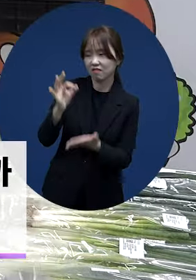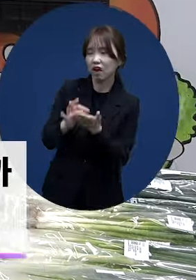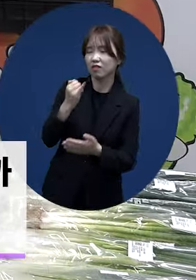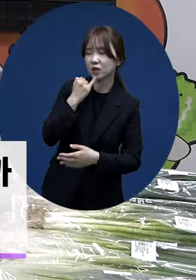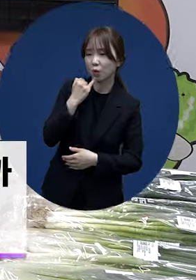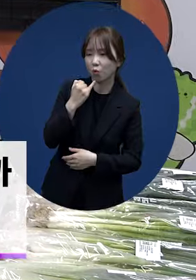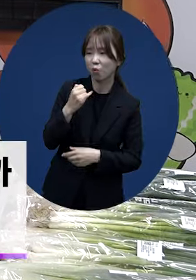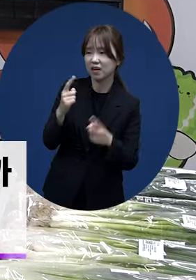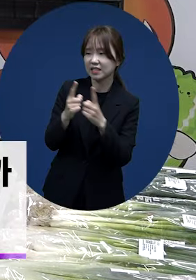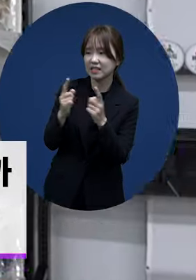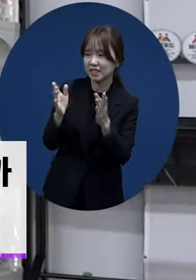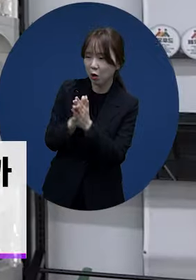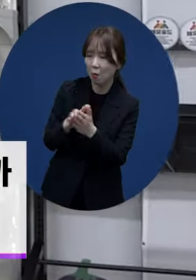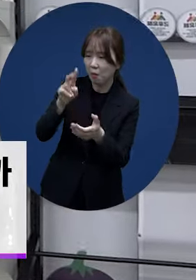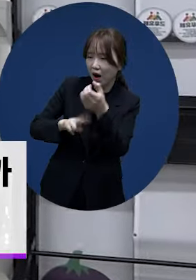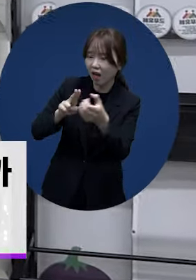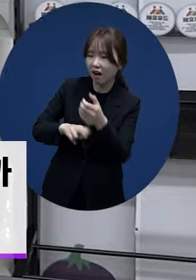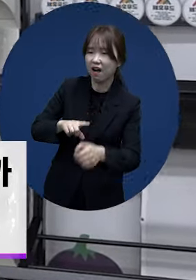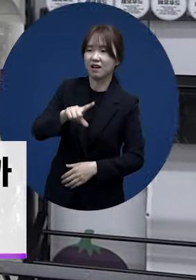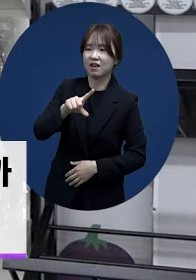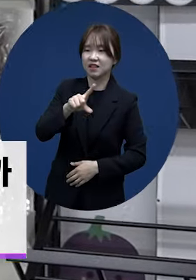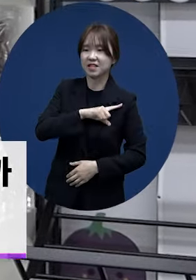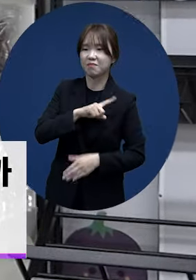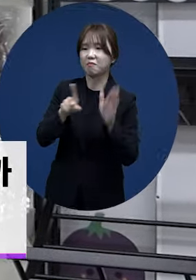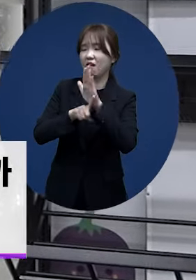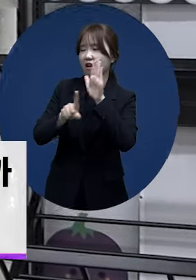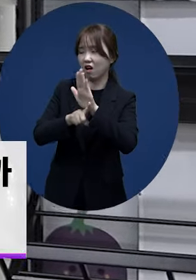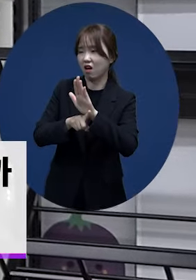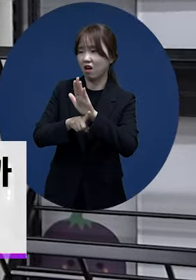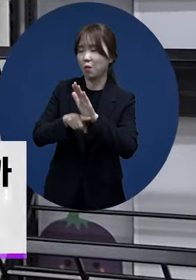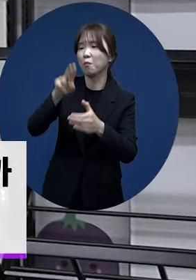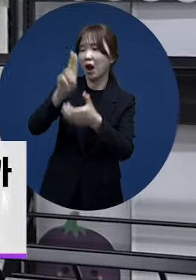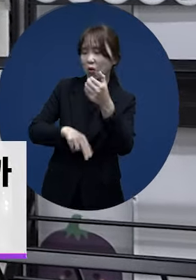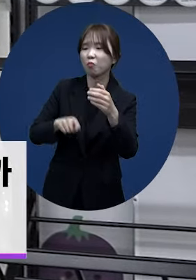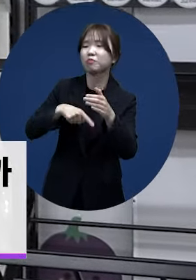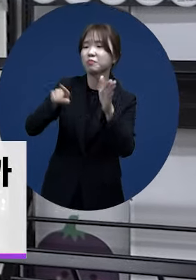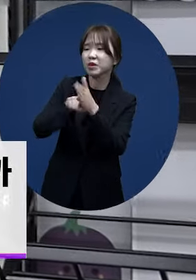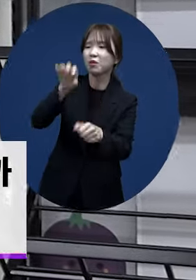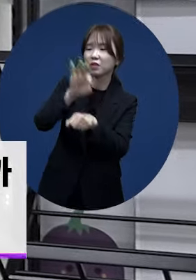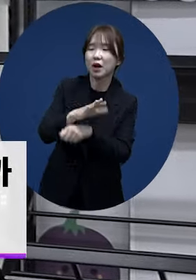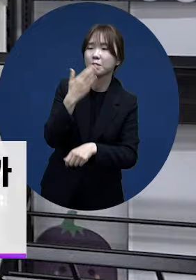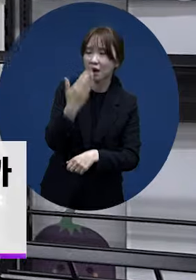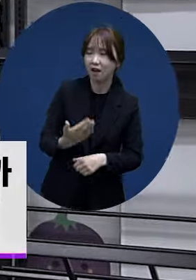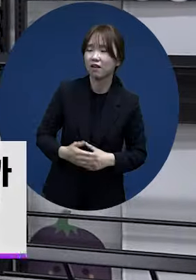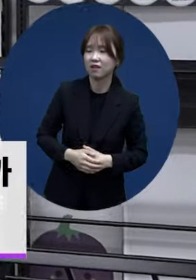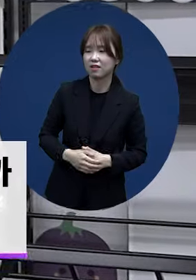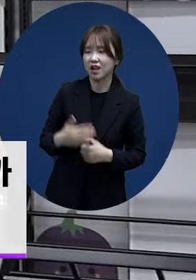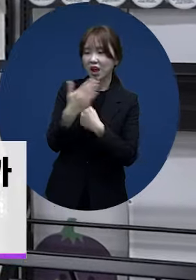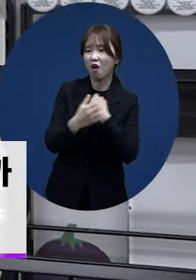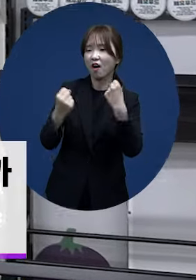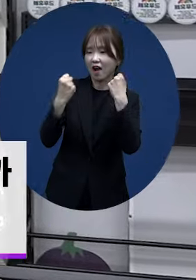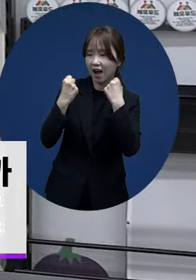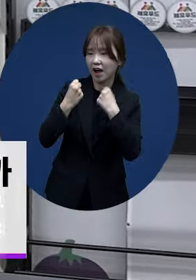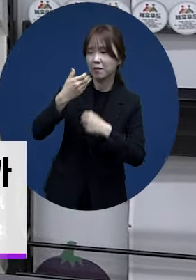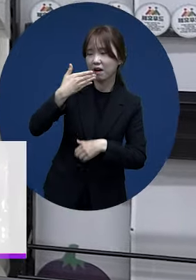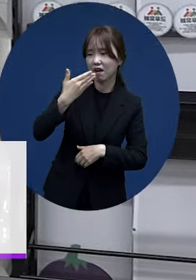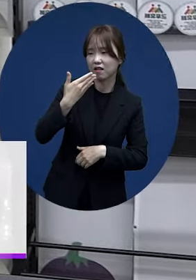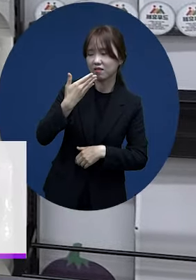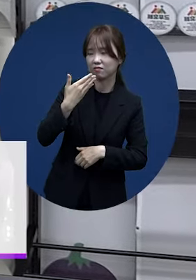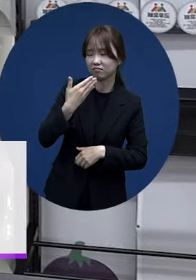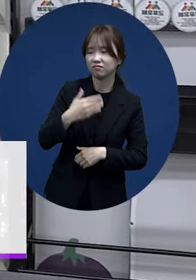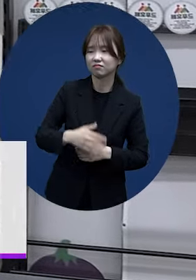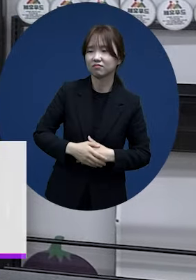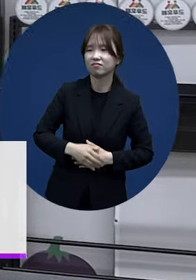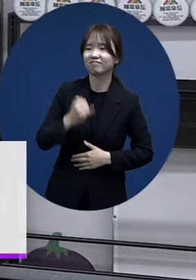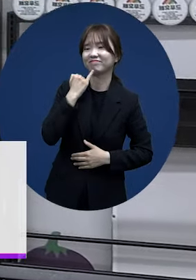것 만족스러운 것도 있고 직접 하신 분들이 이름을 걸고 하시니까 아무래도 믿고 살 수 있는 것 같고